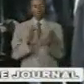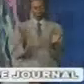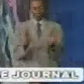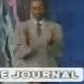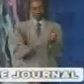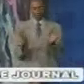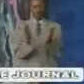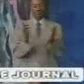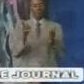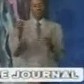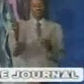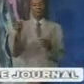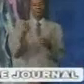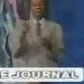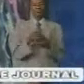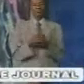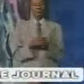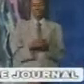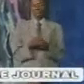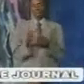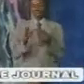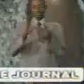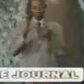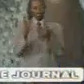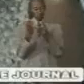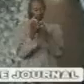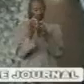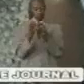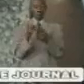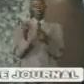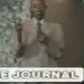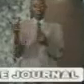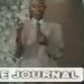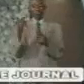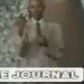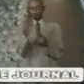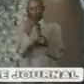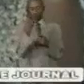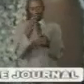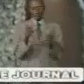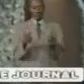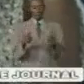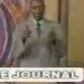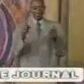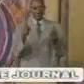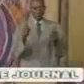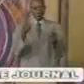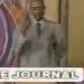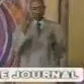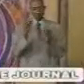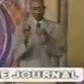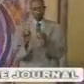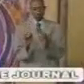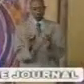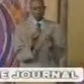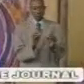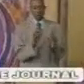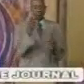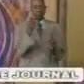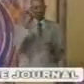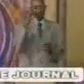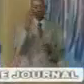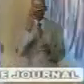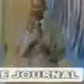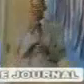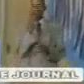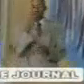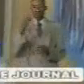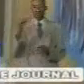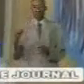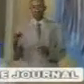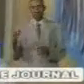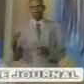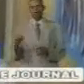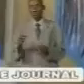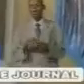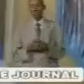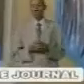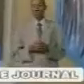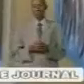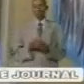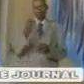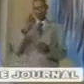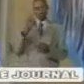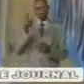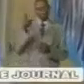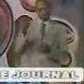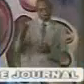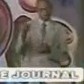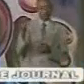diversité, c'est l'une des raisons qui justifie l'existence de l'Organisation internationale de la francophonie. À travers Georges Moutoké,